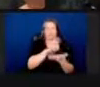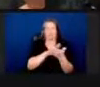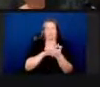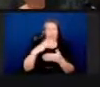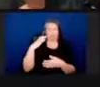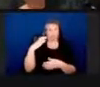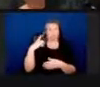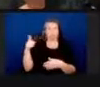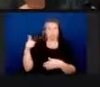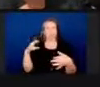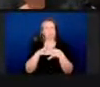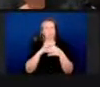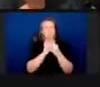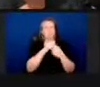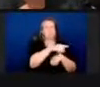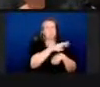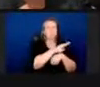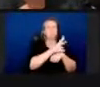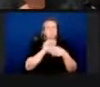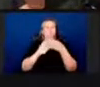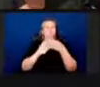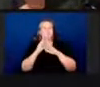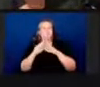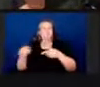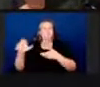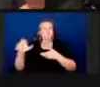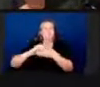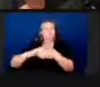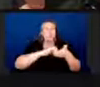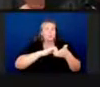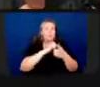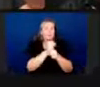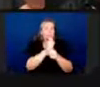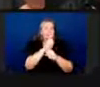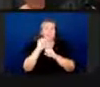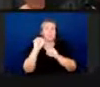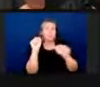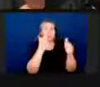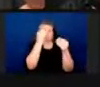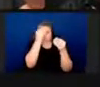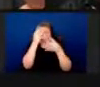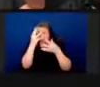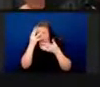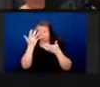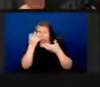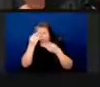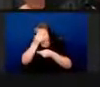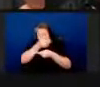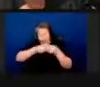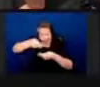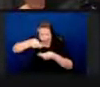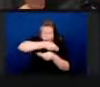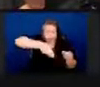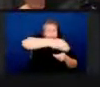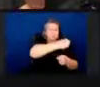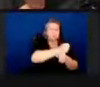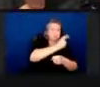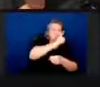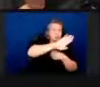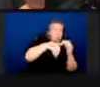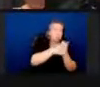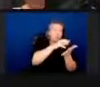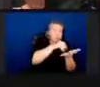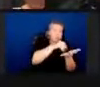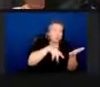vidogo. Pia tumekuwa na wabia katika jamii ambao pia ni pamoja na wafanya biashara